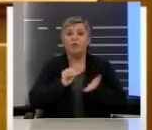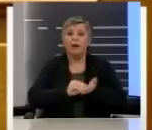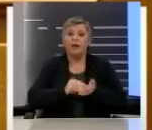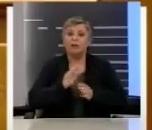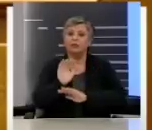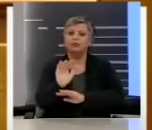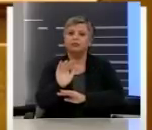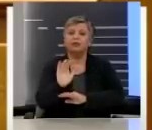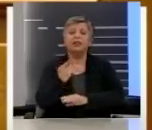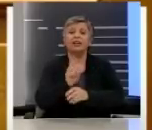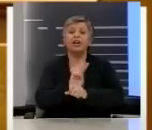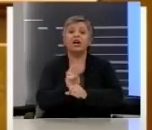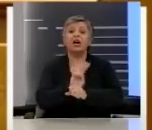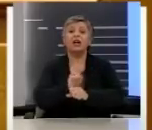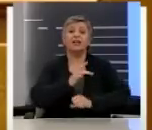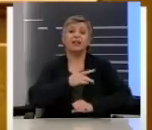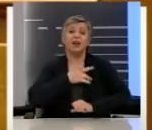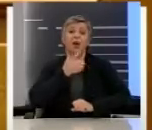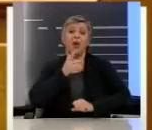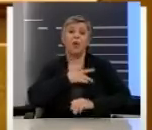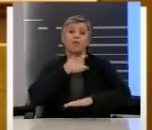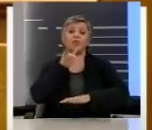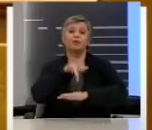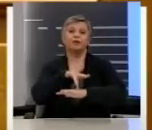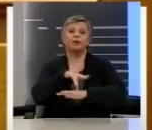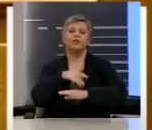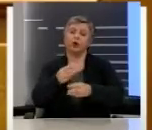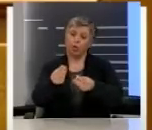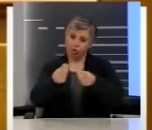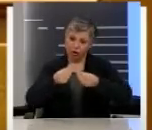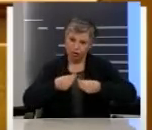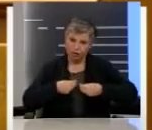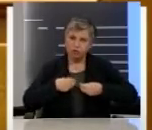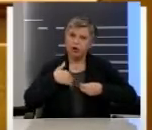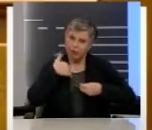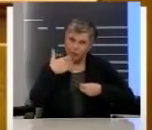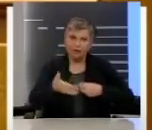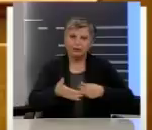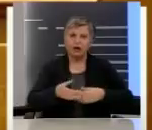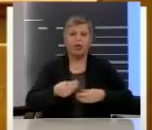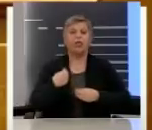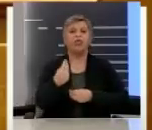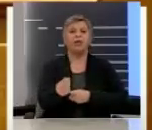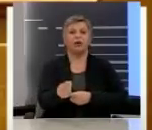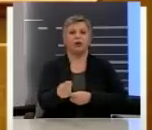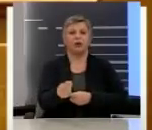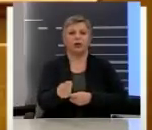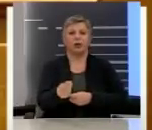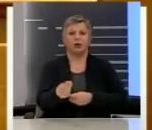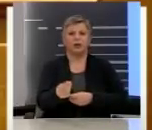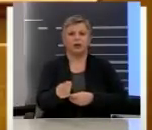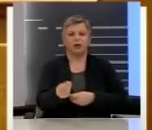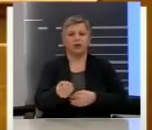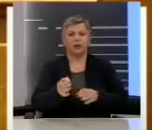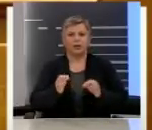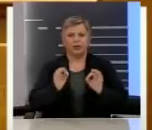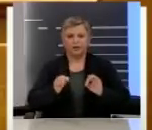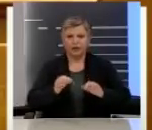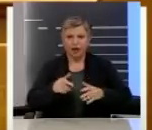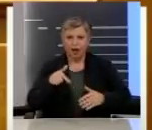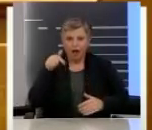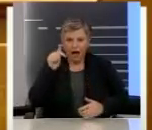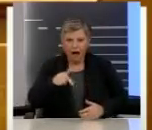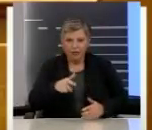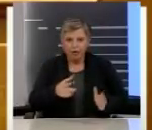Και θα έλεγε κανείς ότι αυτό είναι το αυτονόητο. Ναι, είναι το αυτονόητο. Αλλά για τον καθένα